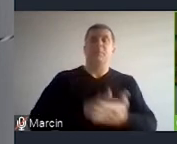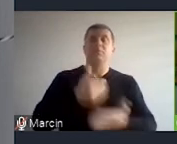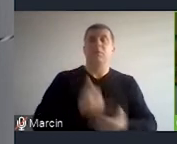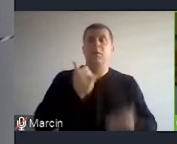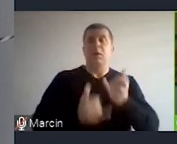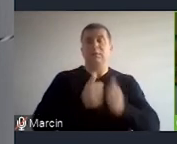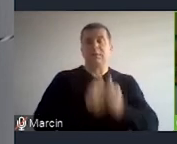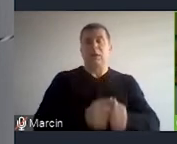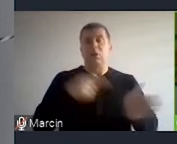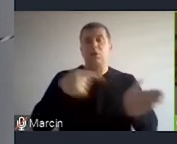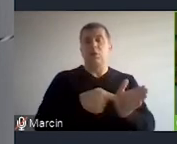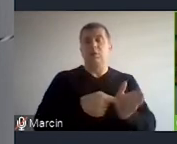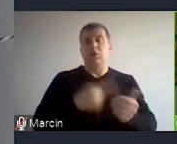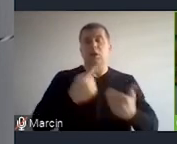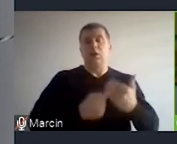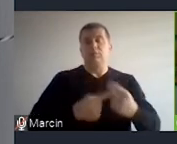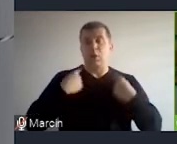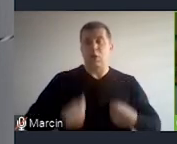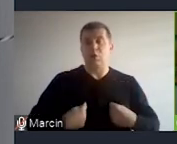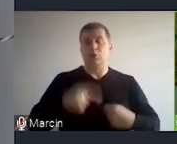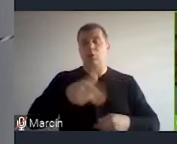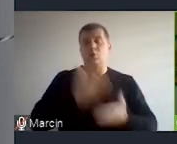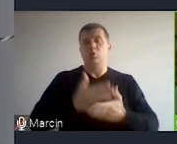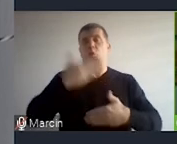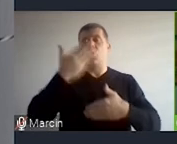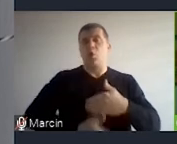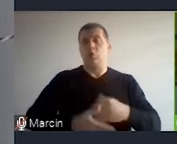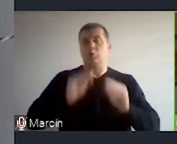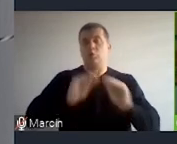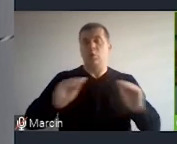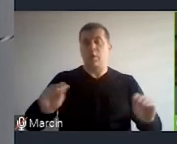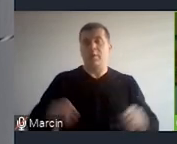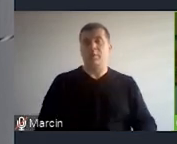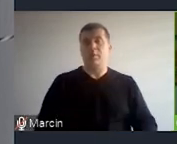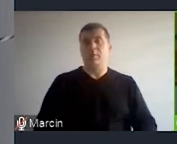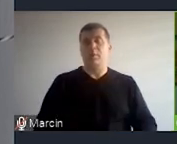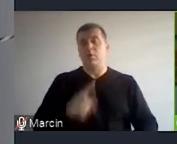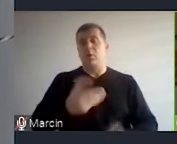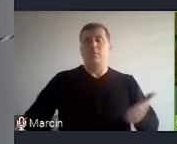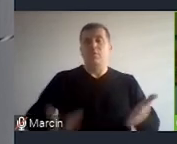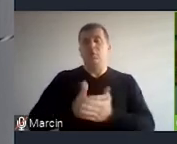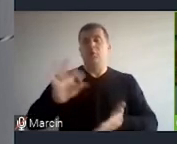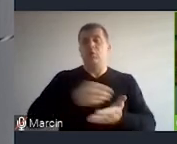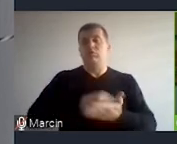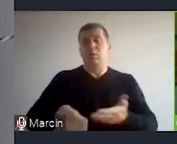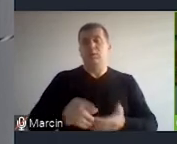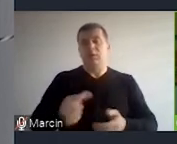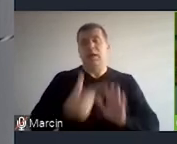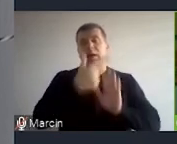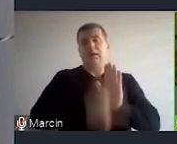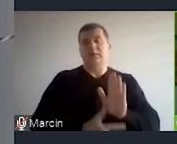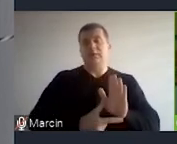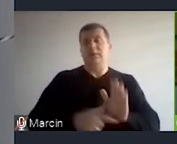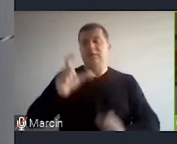jeśli zadanie dotyczy liczby osób, które ukończyły szkolenie, niech do wniosku o płatność idzie lista certyfikatów.